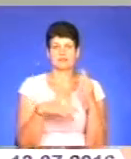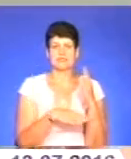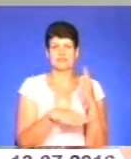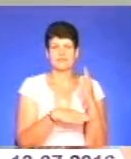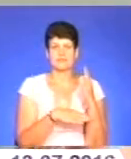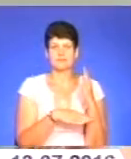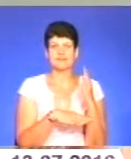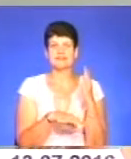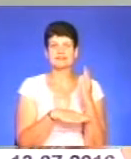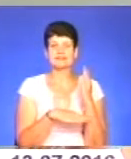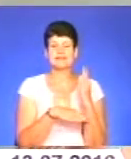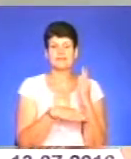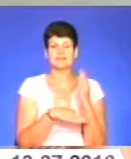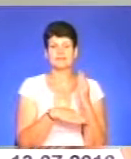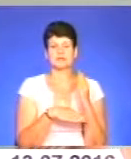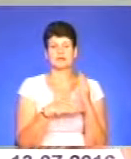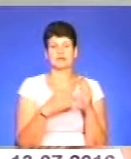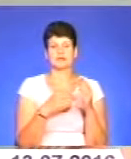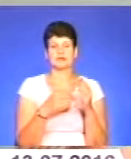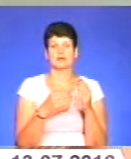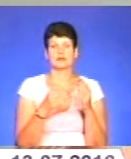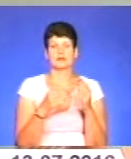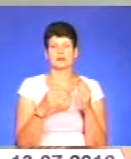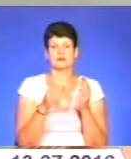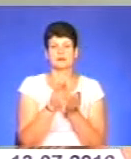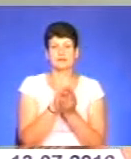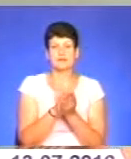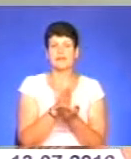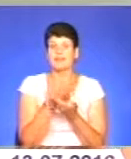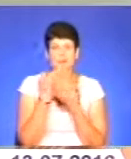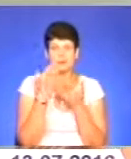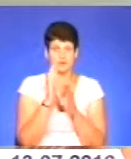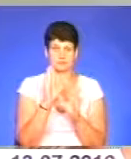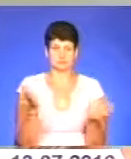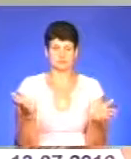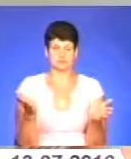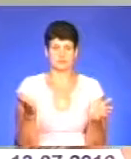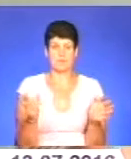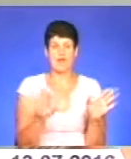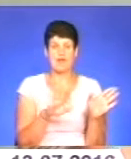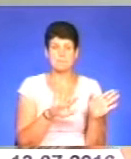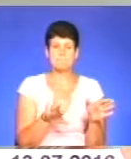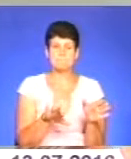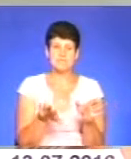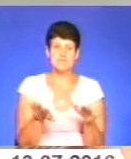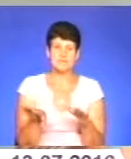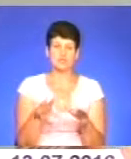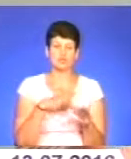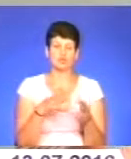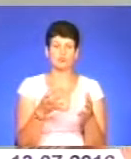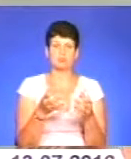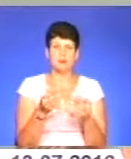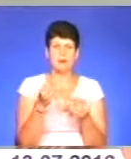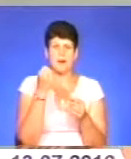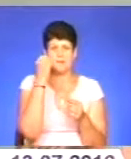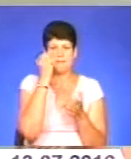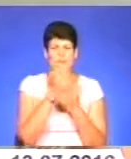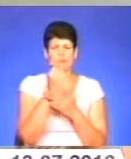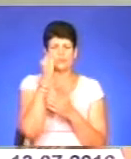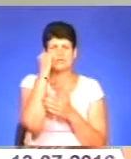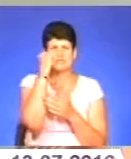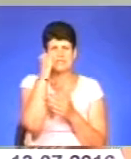це поки що це єдиний напрямок, який ми відпрацювали, і він на даний час є дуже ефективним, це на видалення